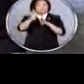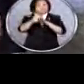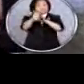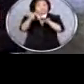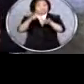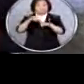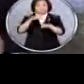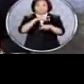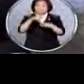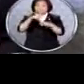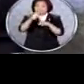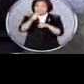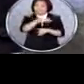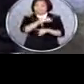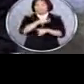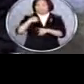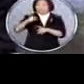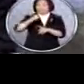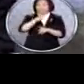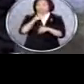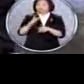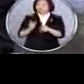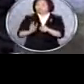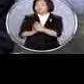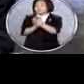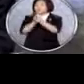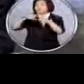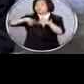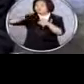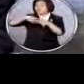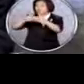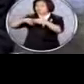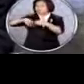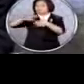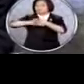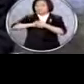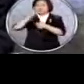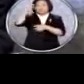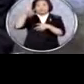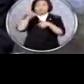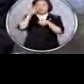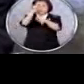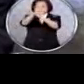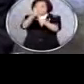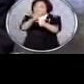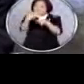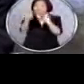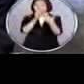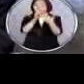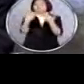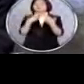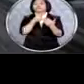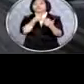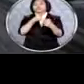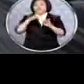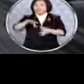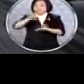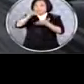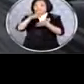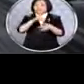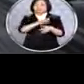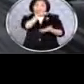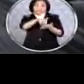力能够稳定两岸关系，并且提出非常前瞻明确的政策，这个情况下我提出来不同不